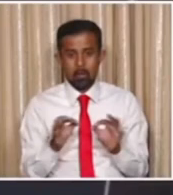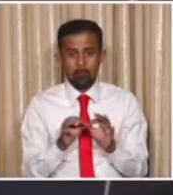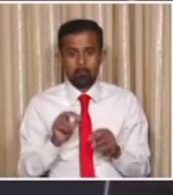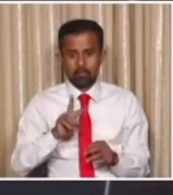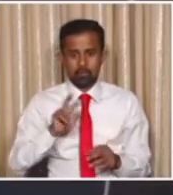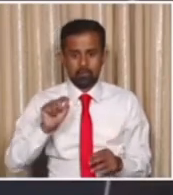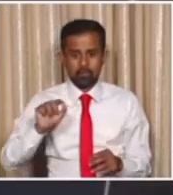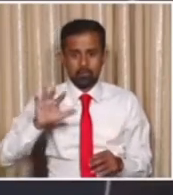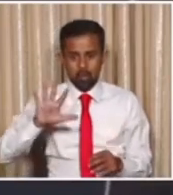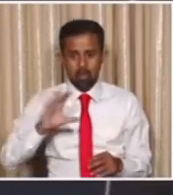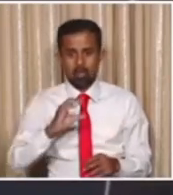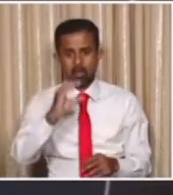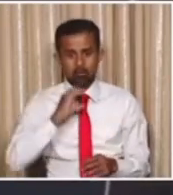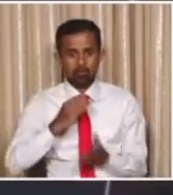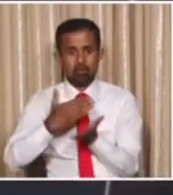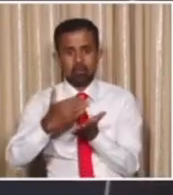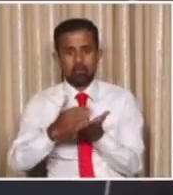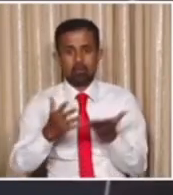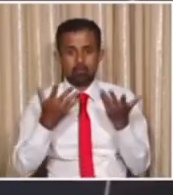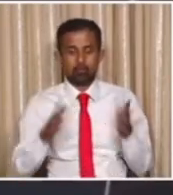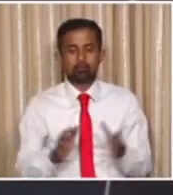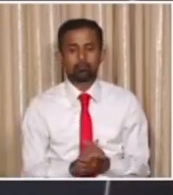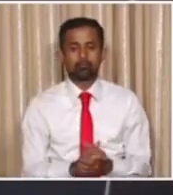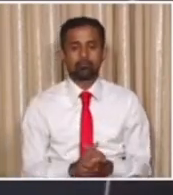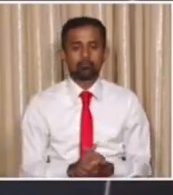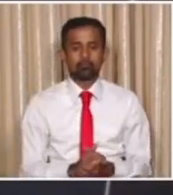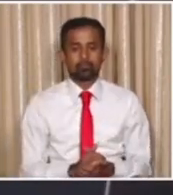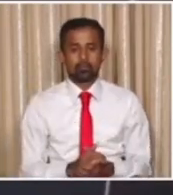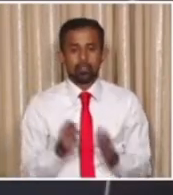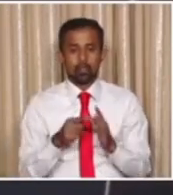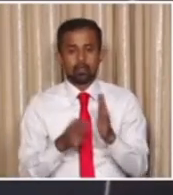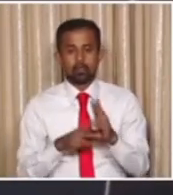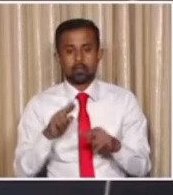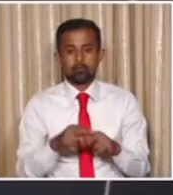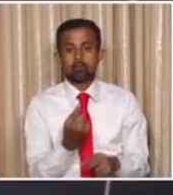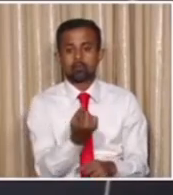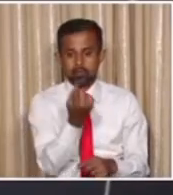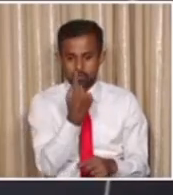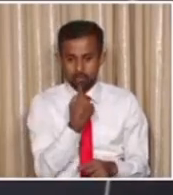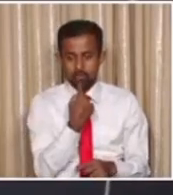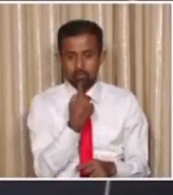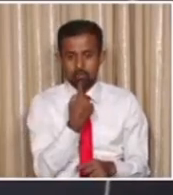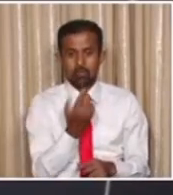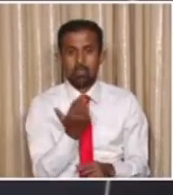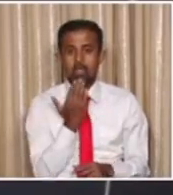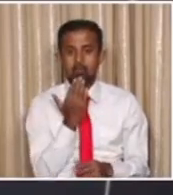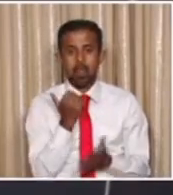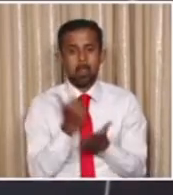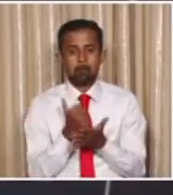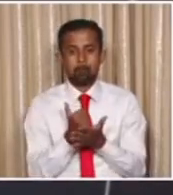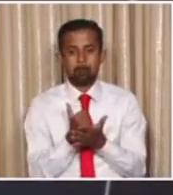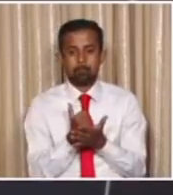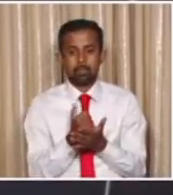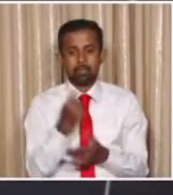බිලියන 2.5ක් අරගෙන ඒක ගෙවලා අවසන් කළා තියෙනවා. ඒ දුරා IMF එක කියන්නේ මේ ඇමරිකාවේ බැංකුවක් කියලා